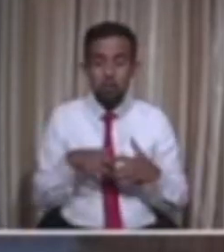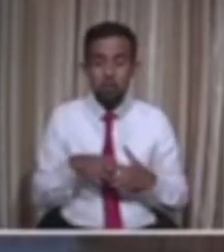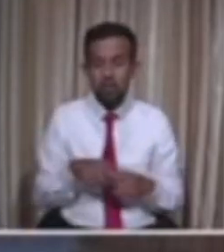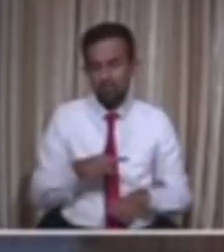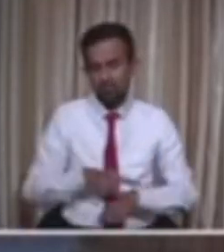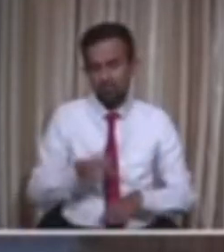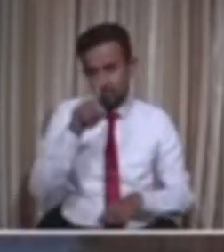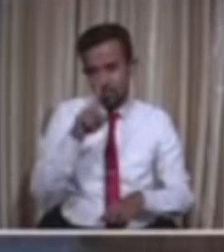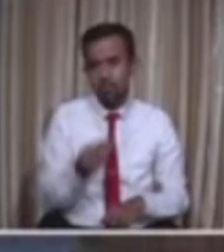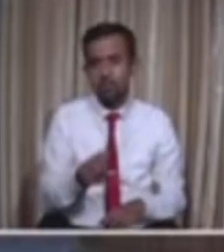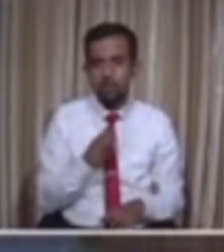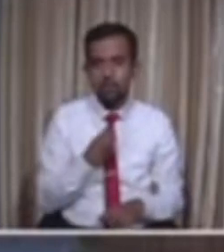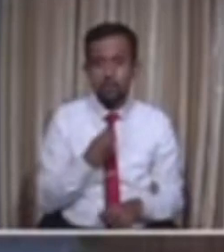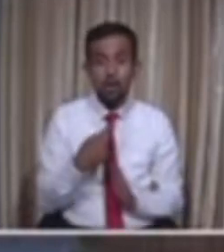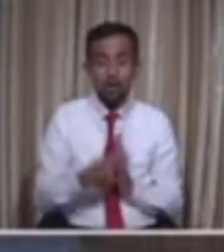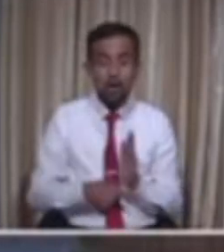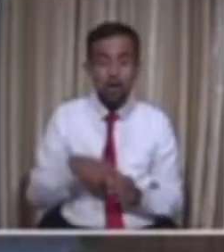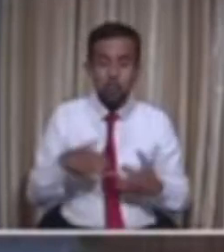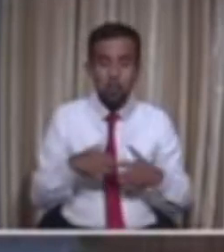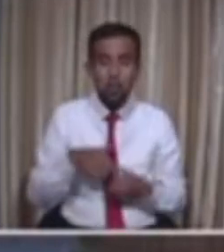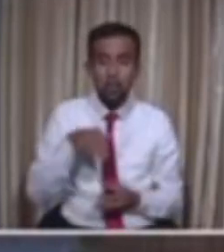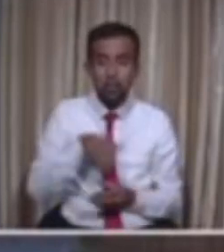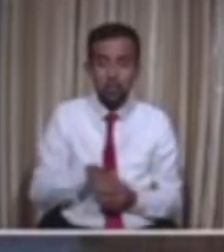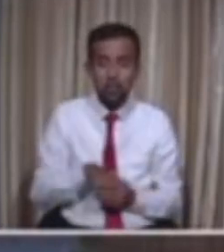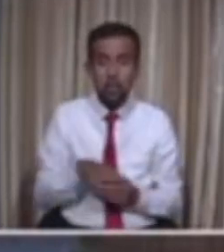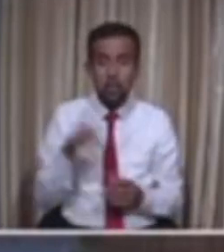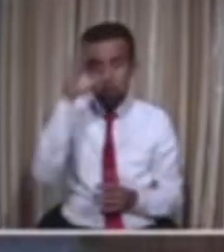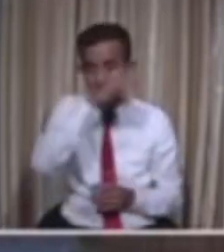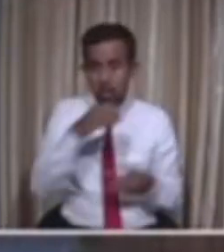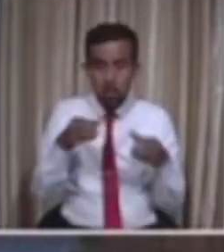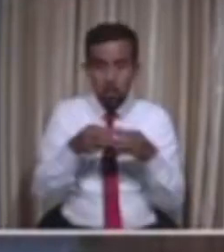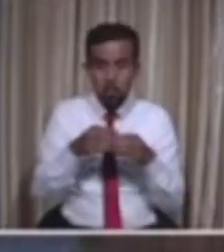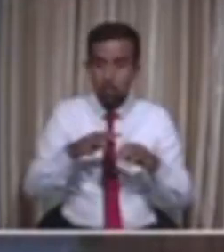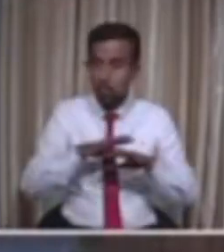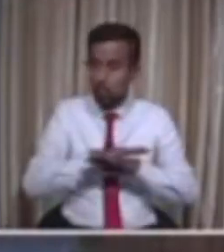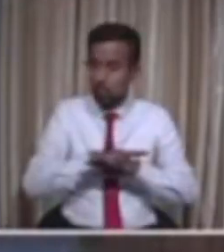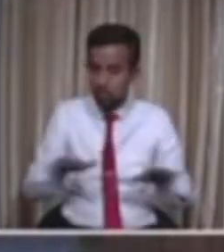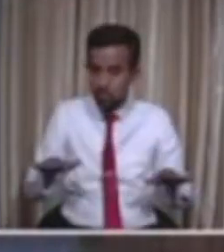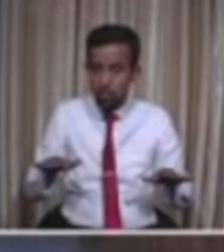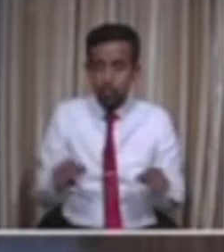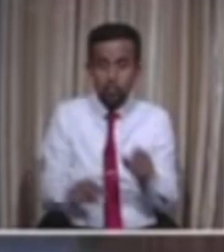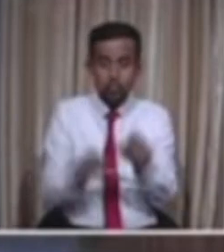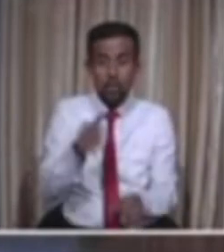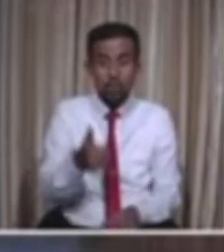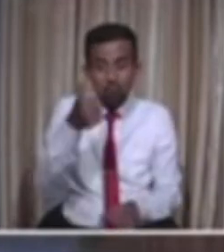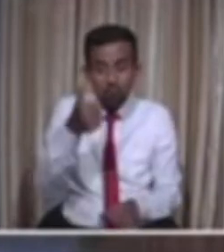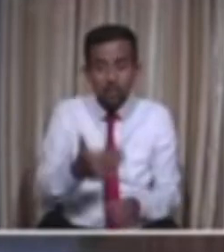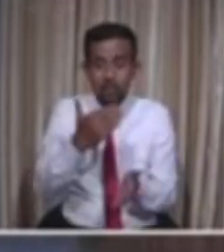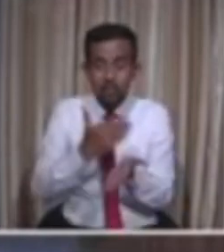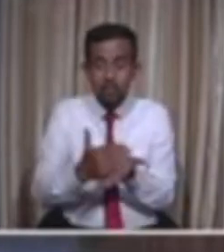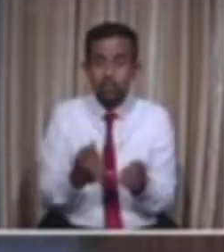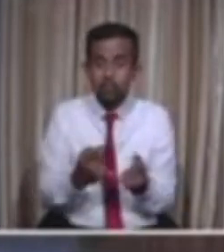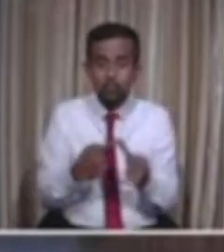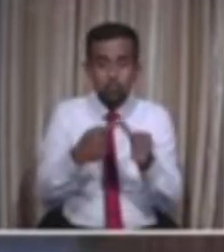aten, me rata tiada tatte udah, api silu dina me, part paksa pede, durlala, minisi ungi atte awasnya awas seta orang tapi utara dunia